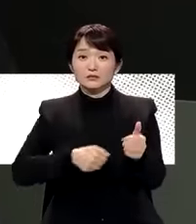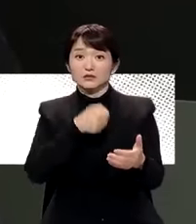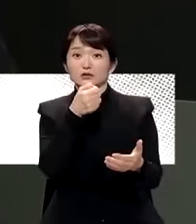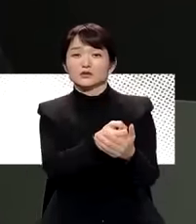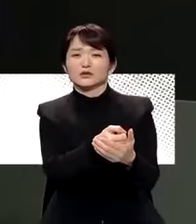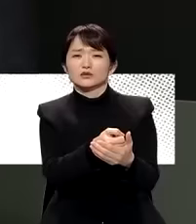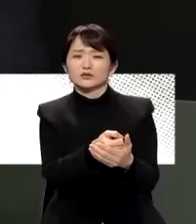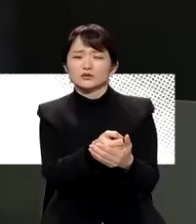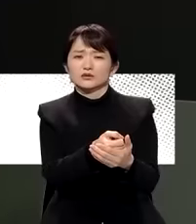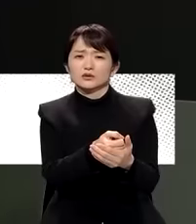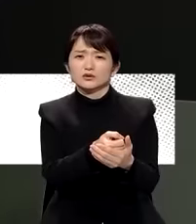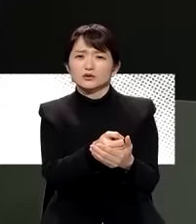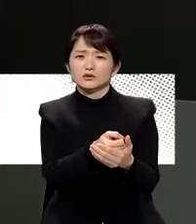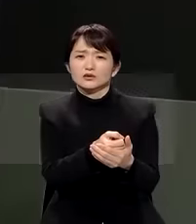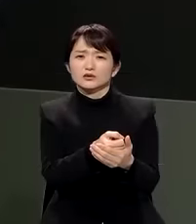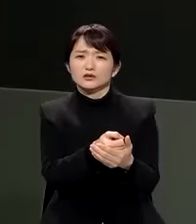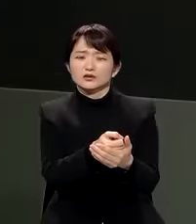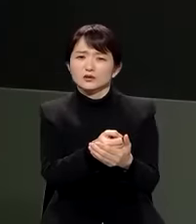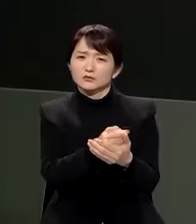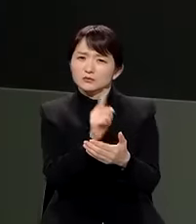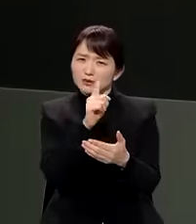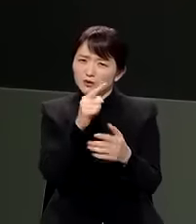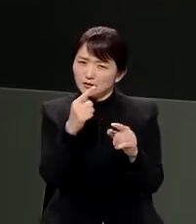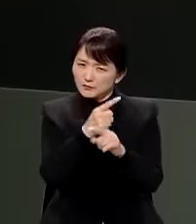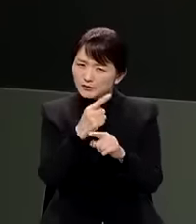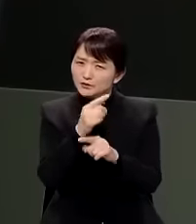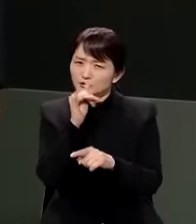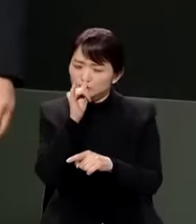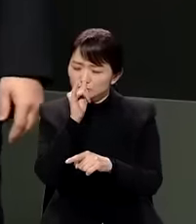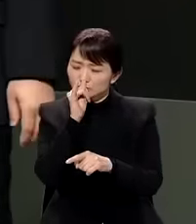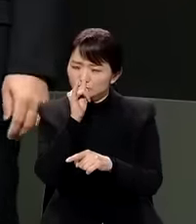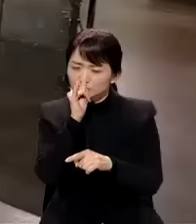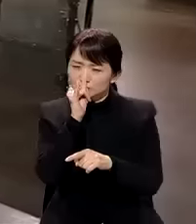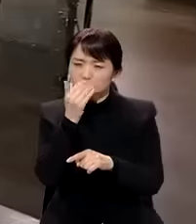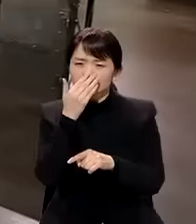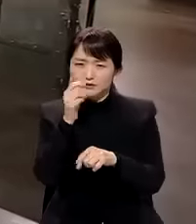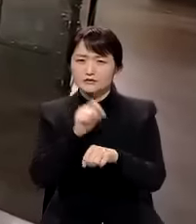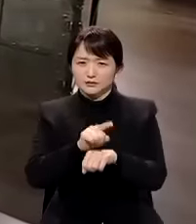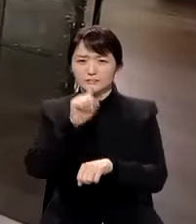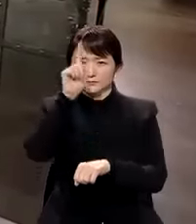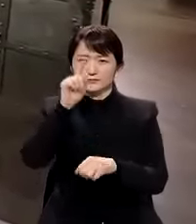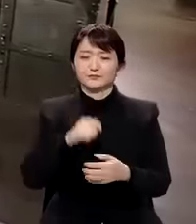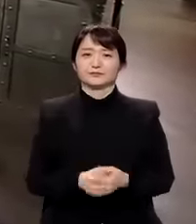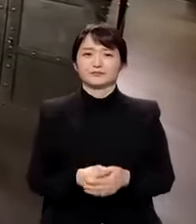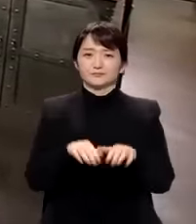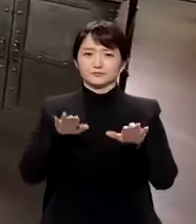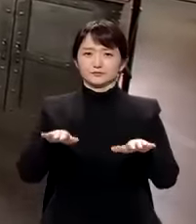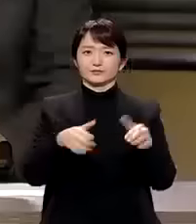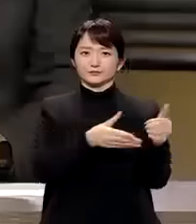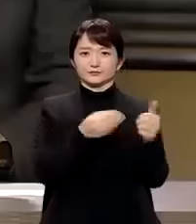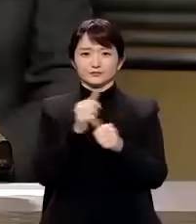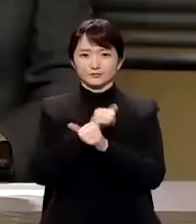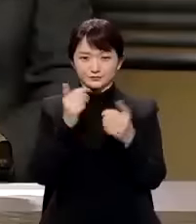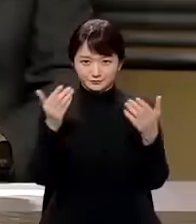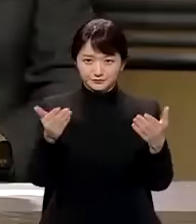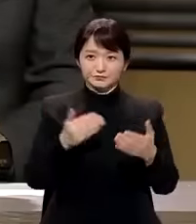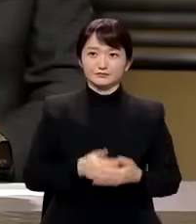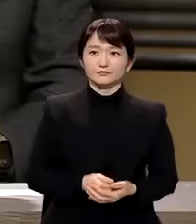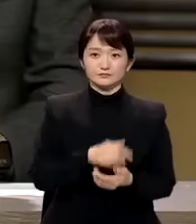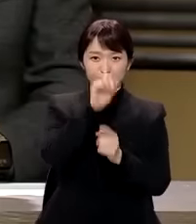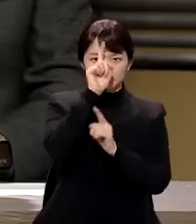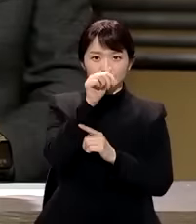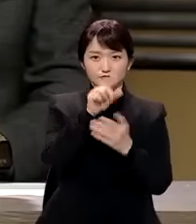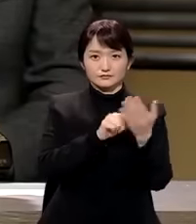변곡점을 맞을 가능성이 아주 높아 보이게 됐습니다 자 오늘 출연자 소개해 올리죠 예 자